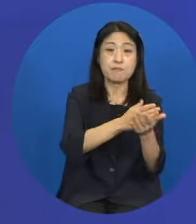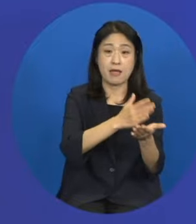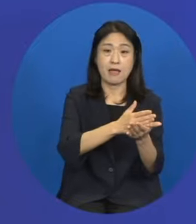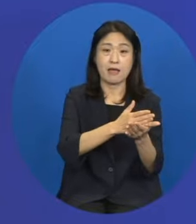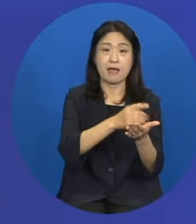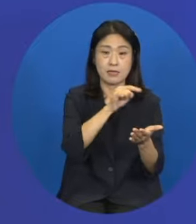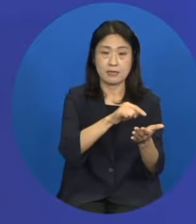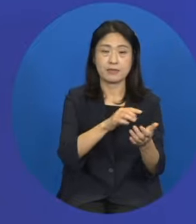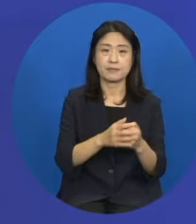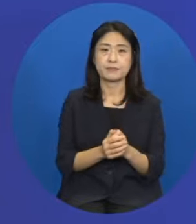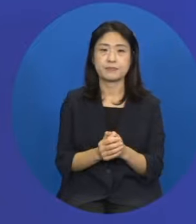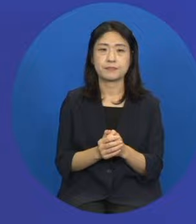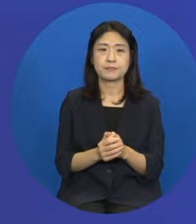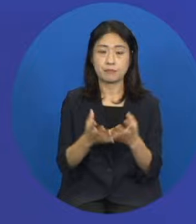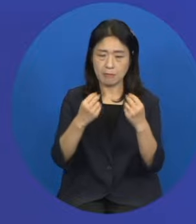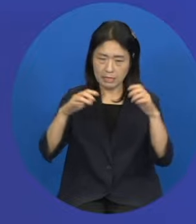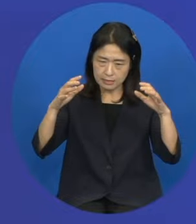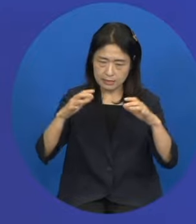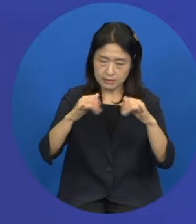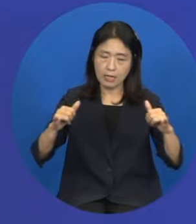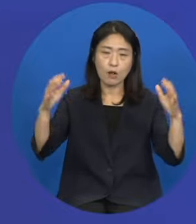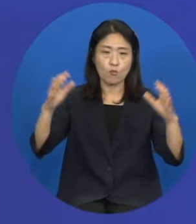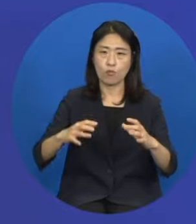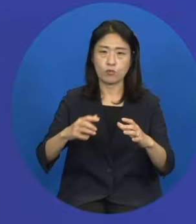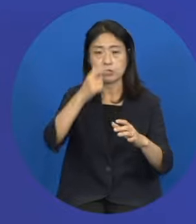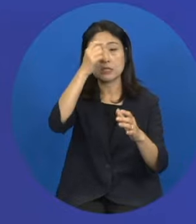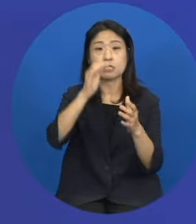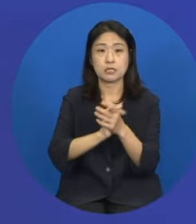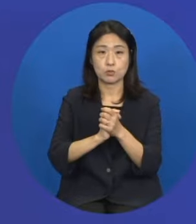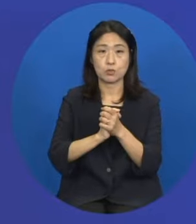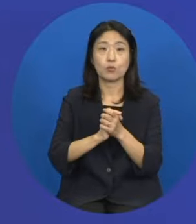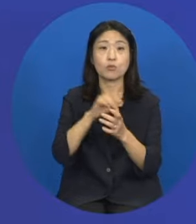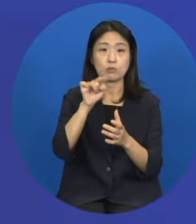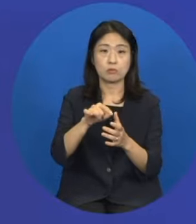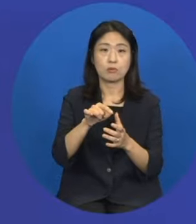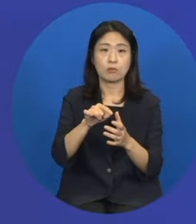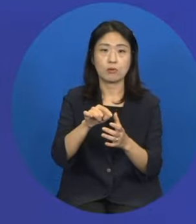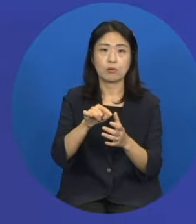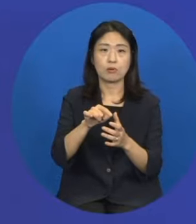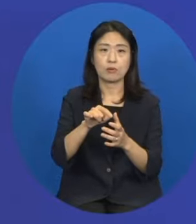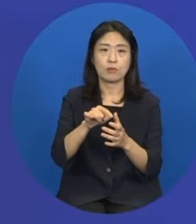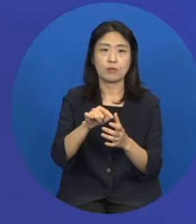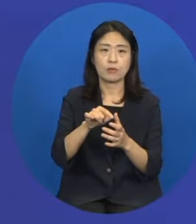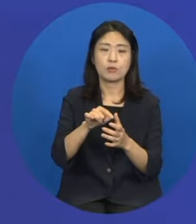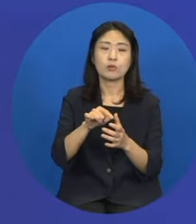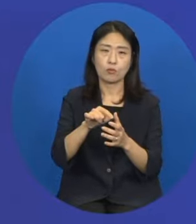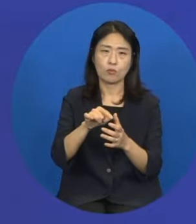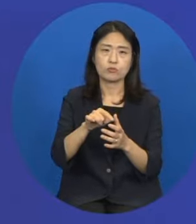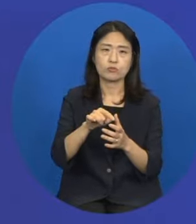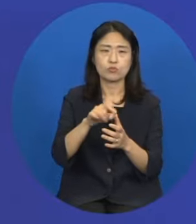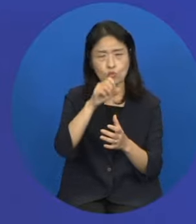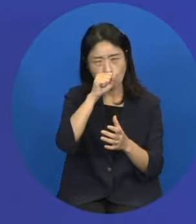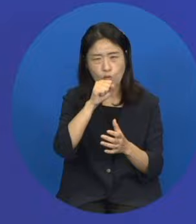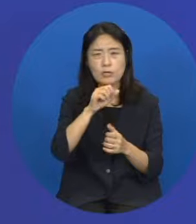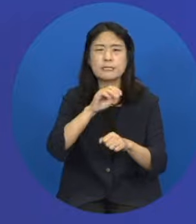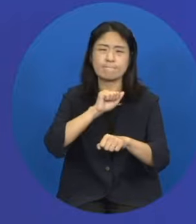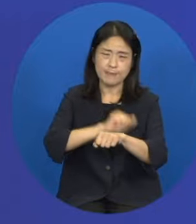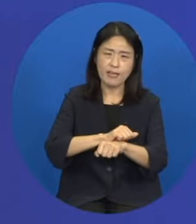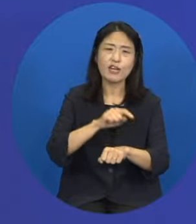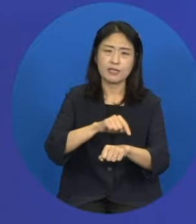많은 사람들이 모여서 기도하고 또 더 많은 이들이 기도하는 것은 당연히 장려되어야 되고 그렇게 해야